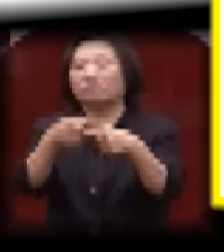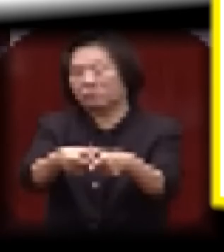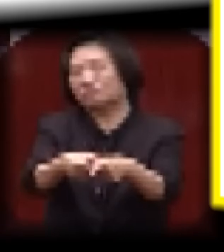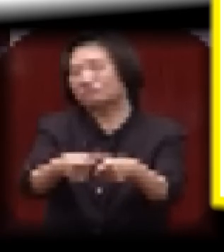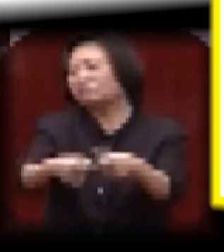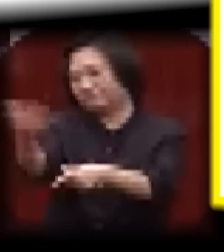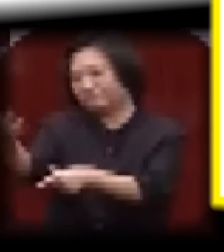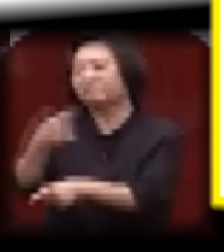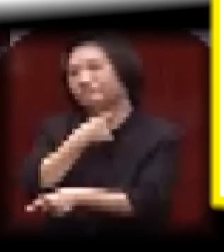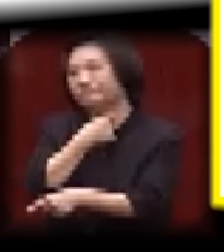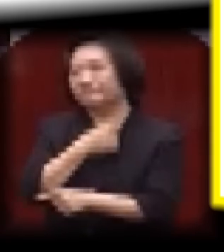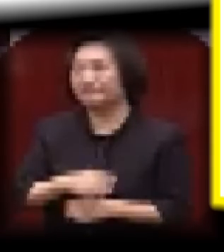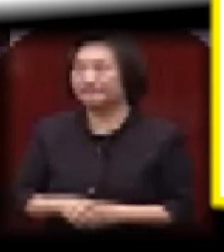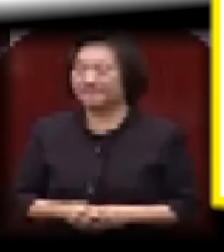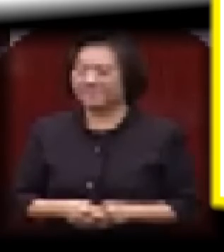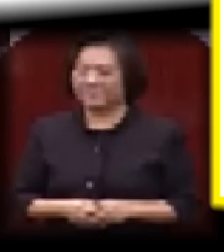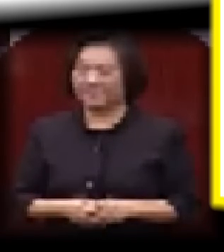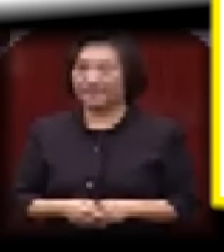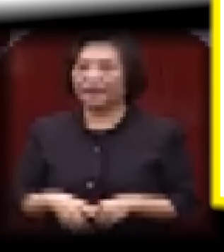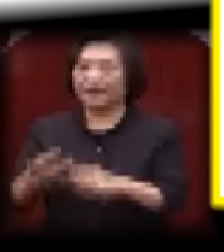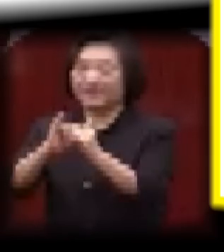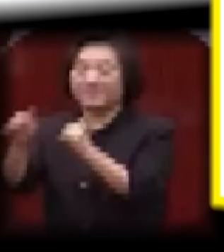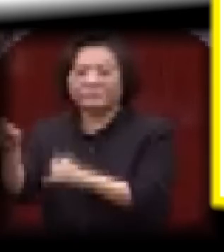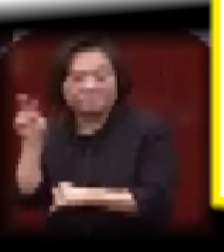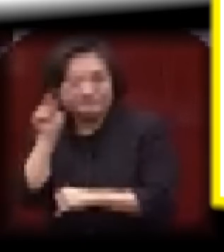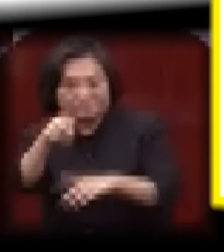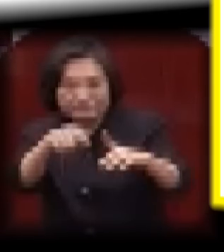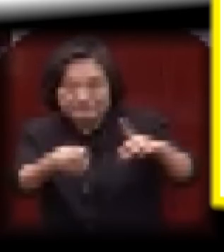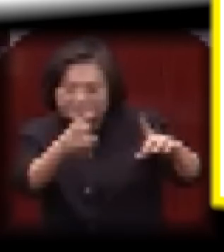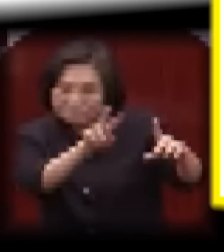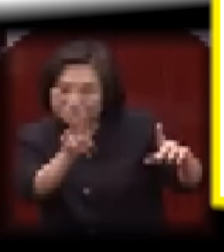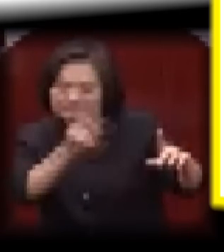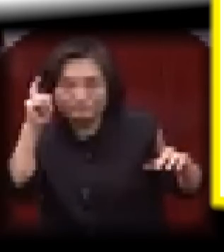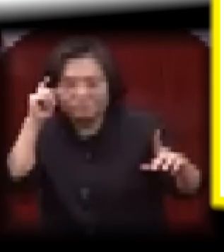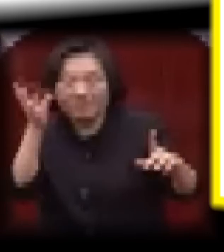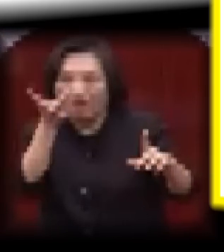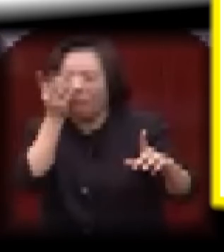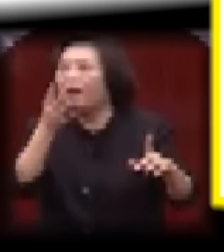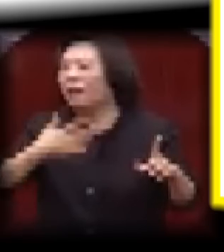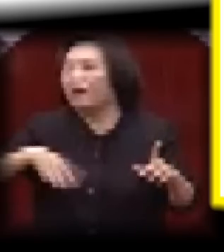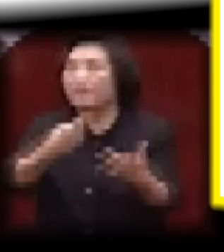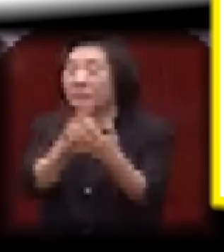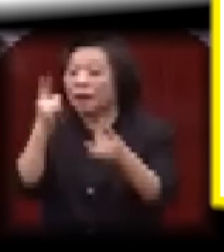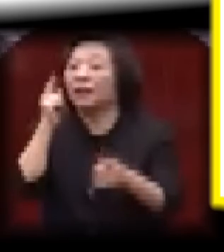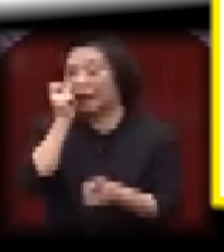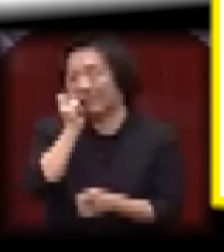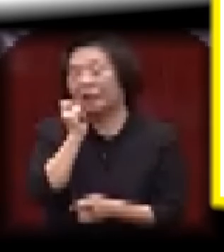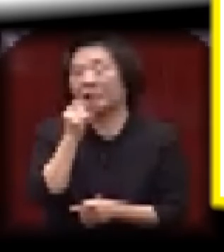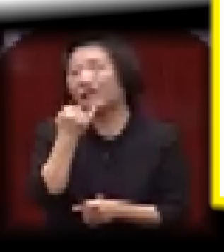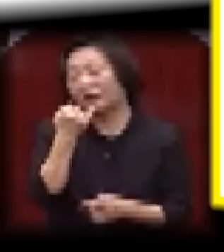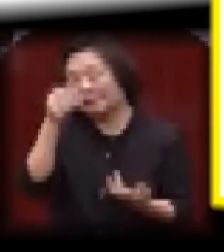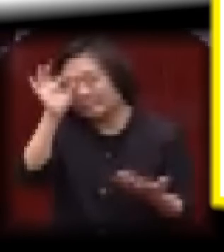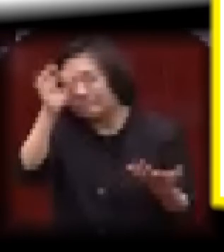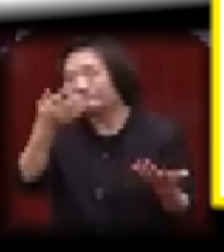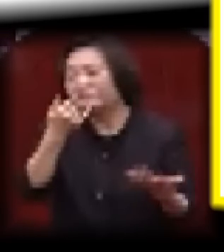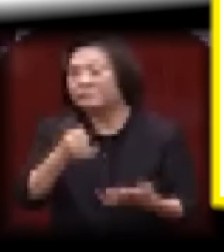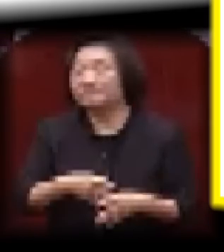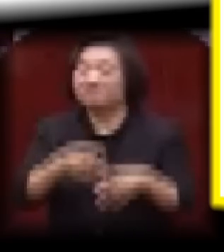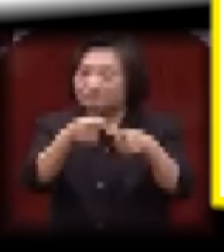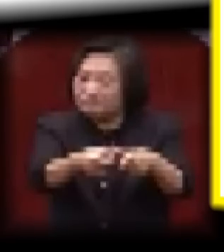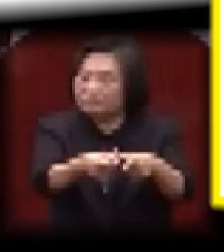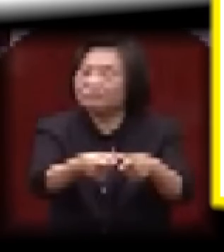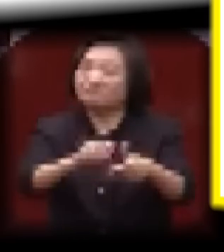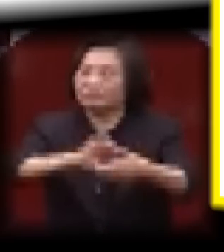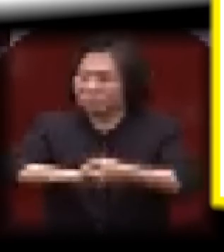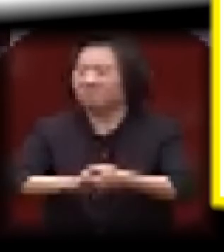网络直播，你知道那也让社会去有任何疑问，大家都可以看。我也认为公开透明